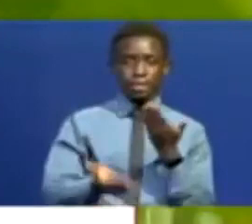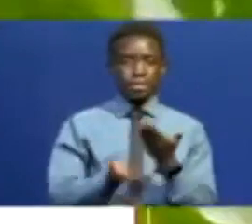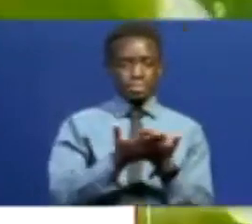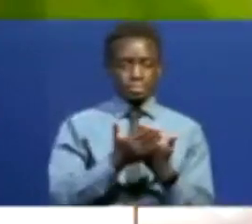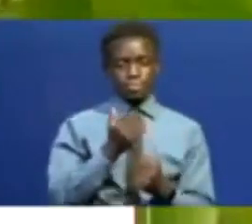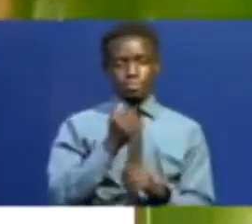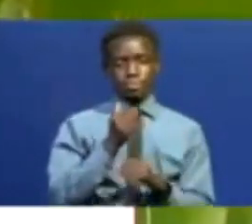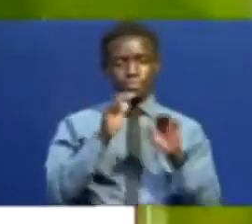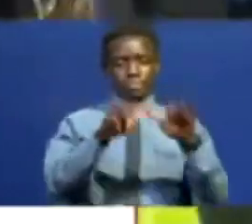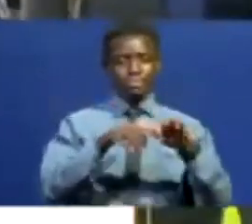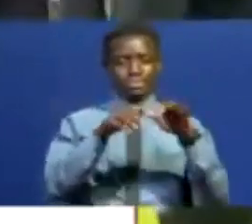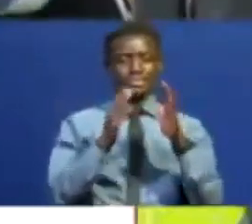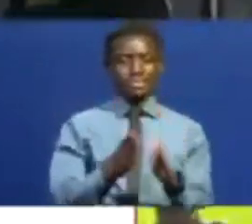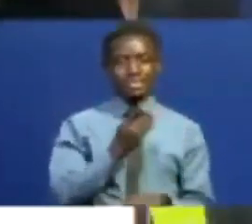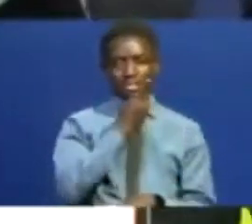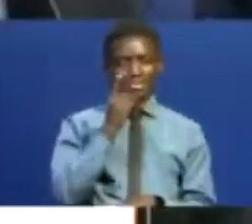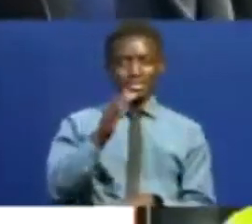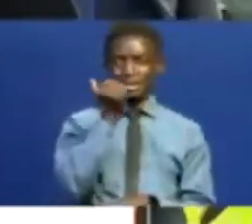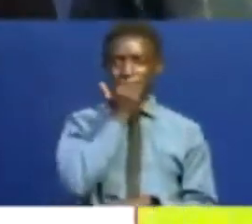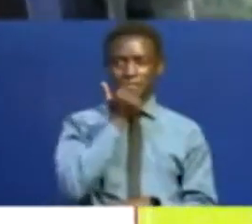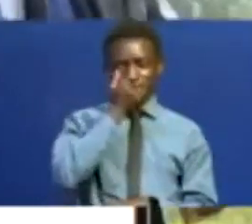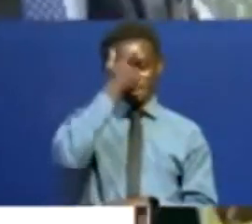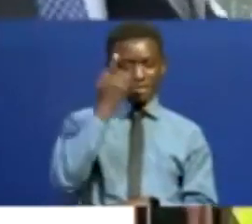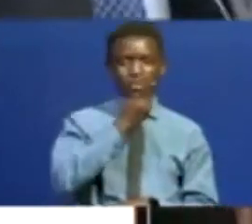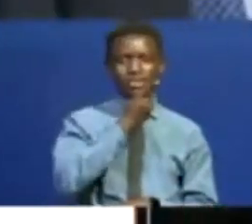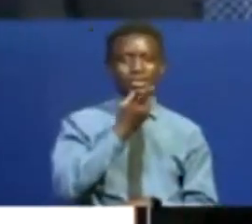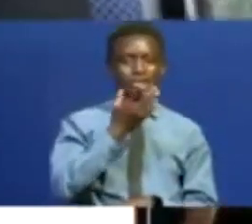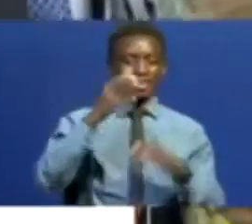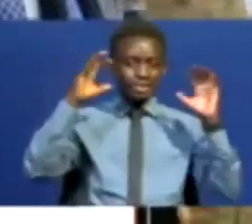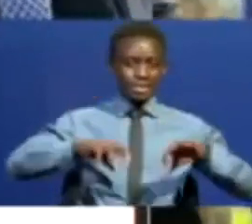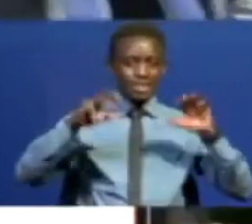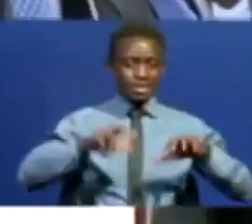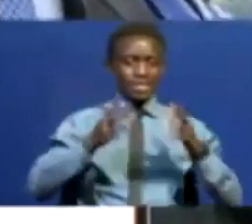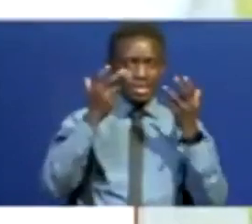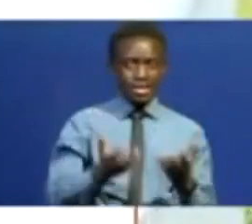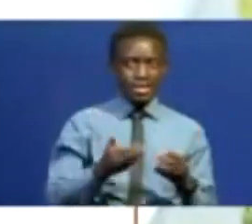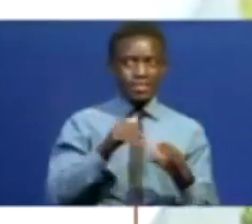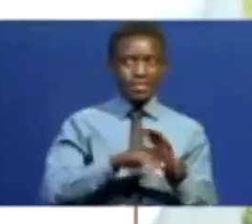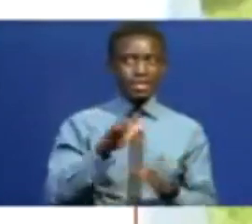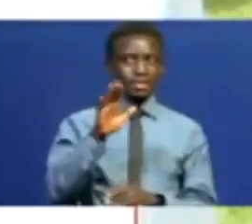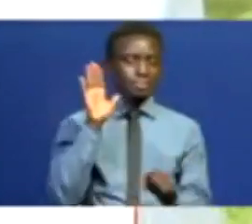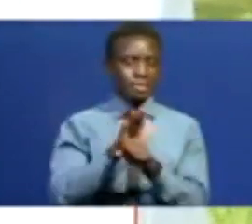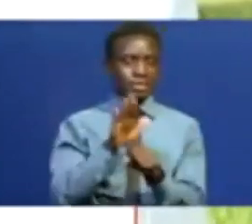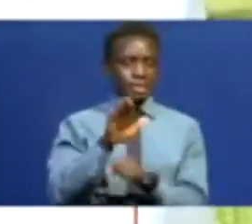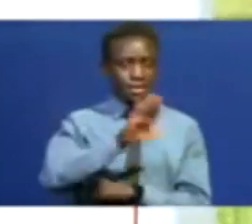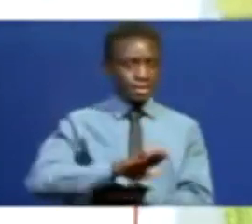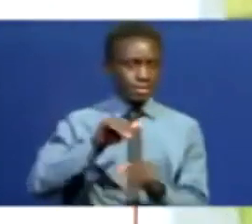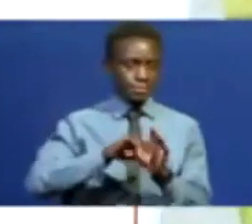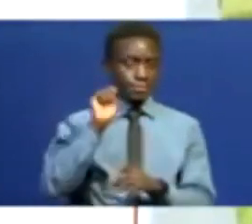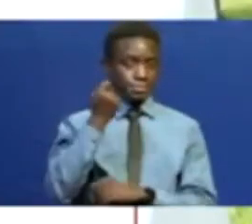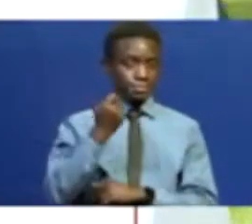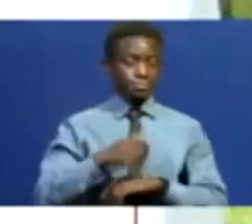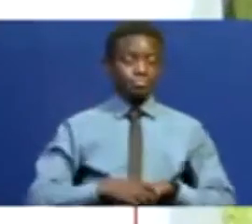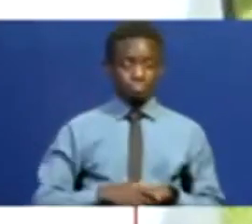kukausha mahindi yao, hasa kutokana na mvua kubwa ambayo inashuhudiwa katika maeneo mengi nchini. Waziri wa Kilimo